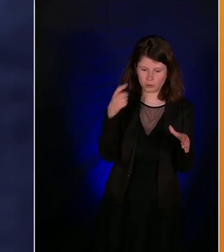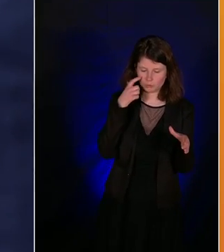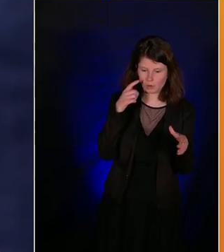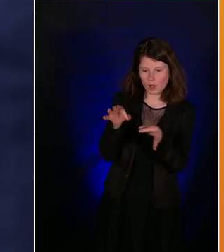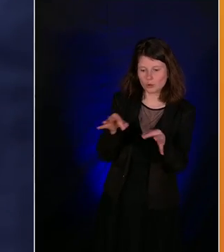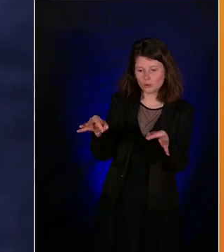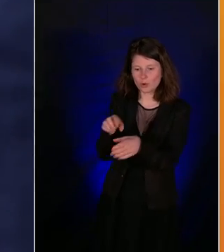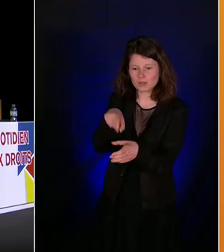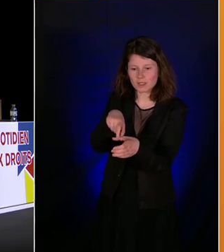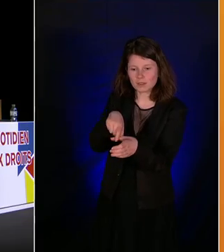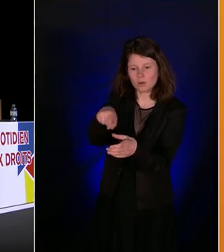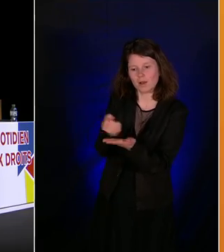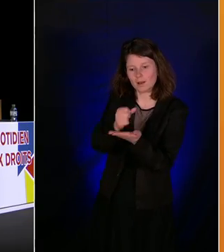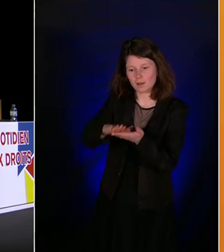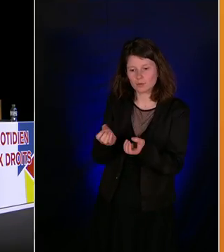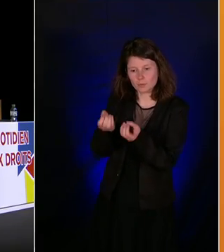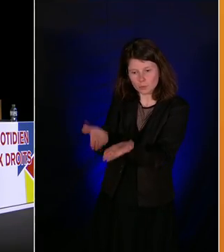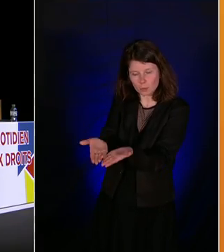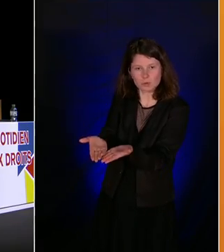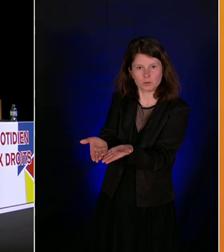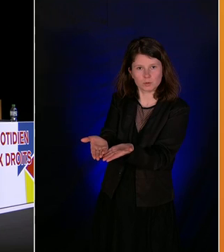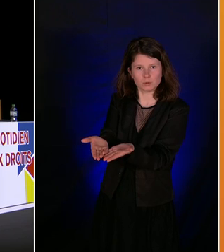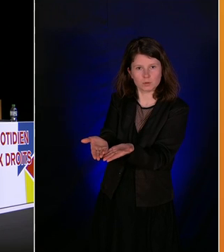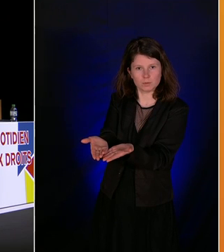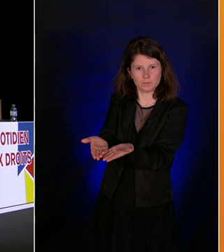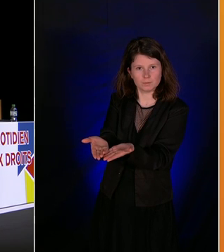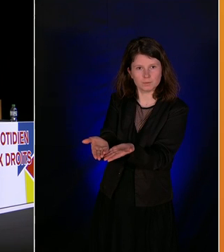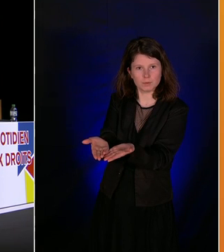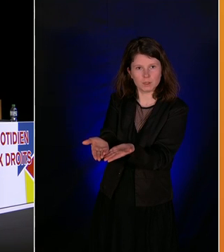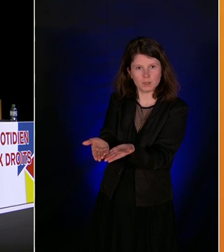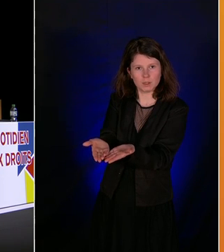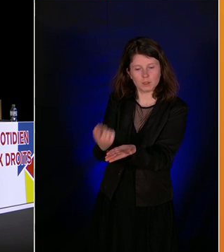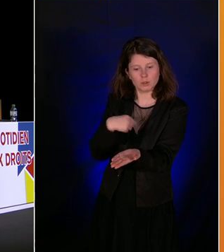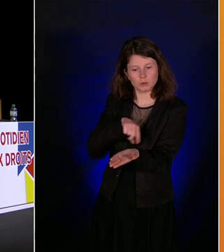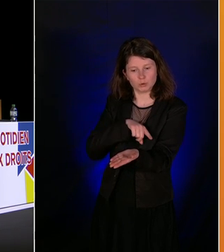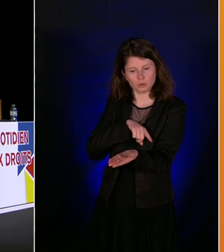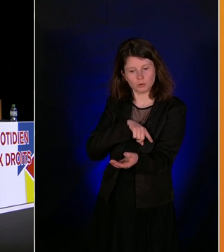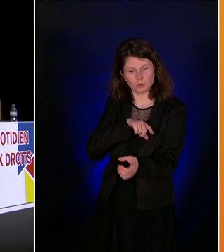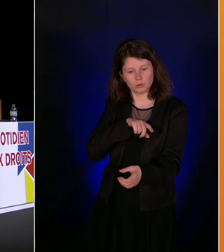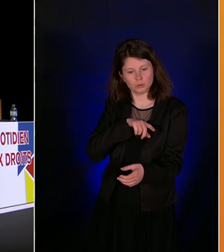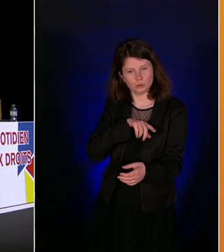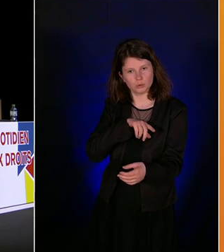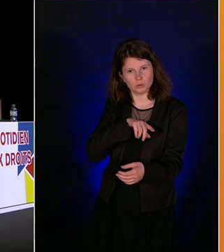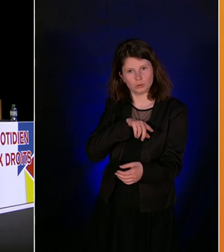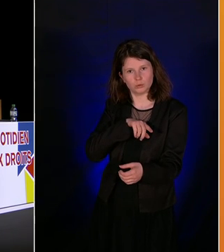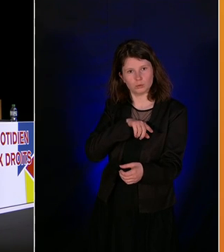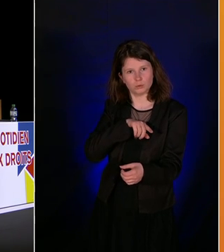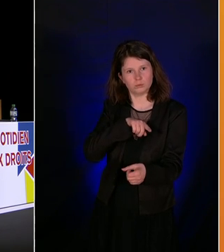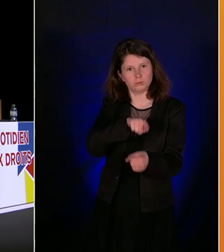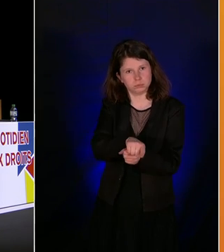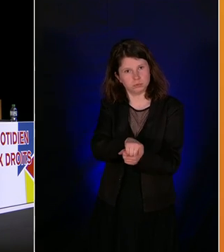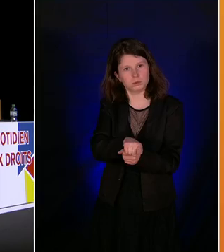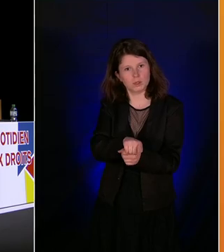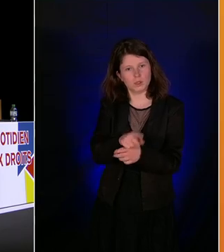locaux syndicaux par celle-ci au-delà de la dénonciation on on assiste à une